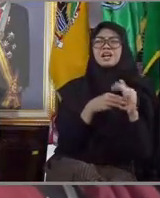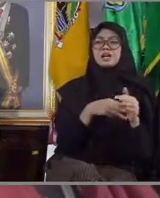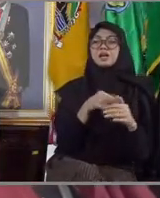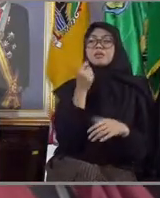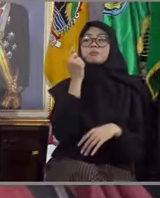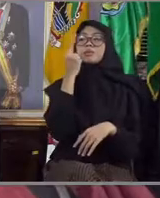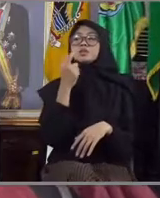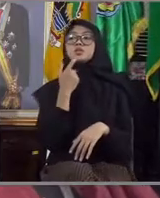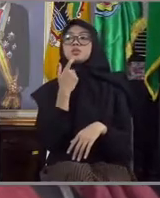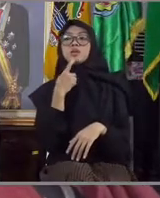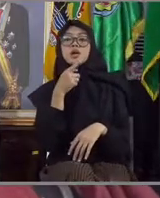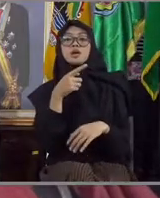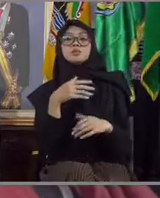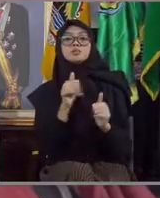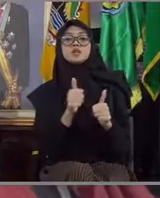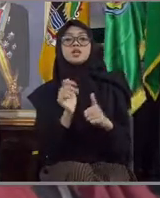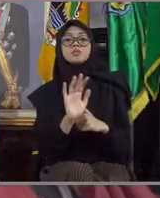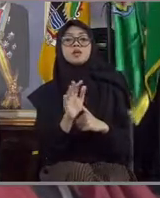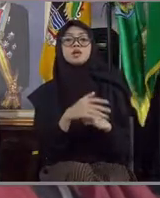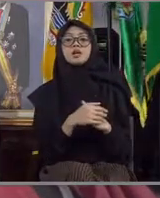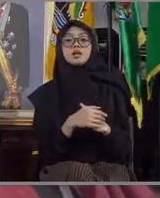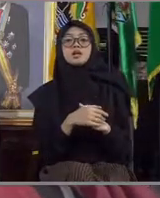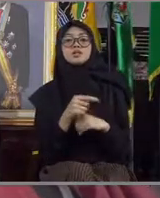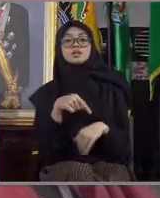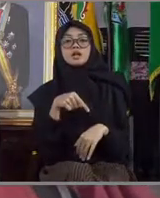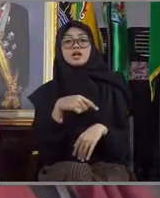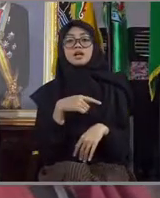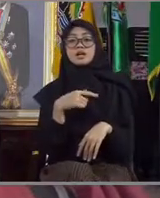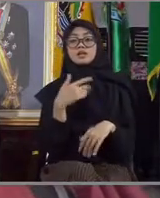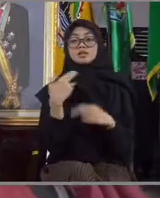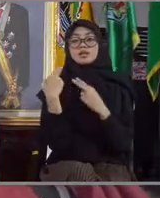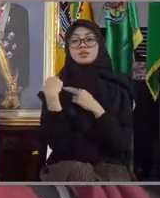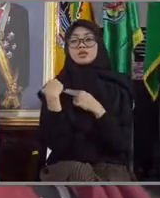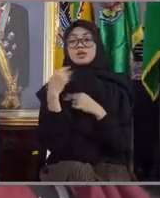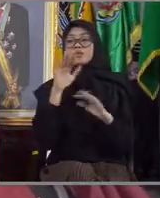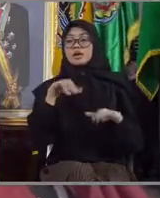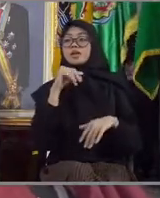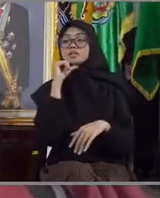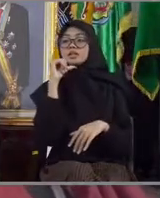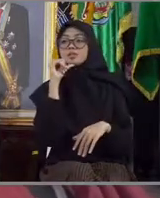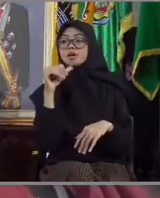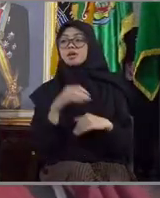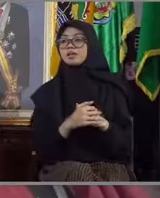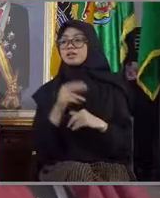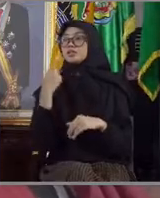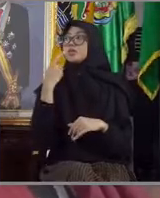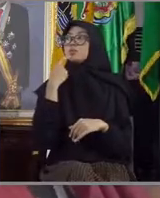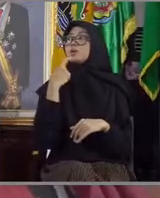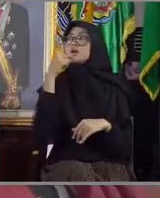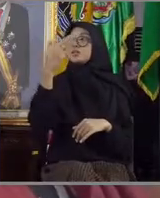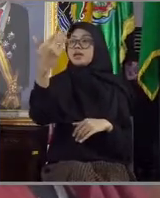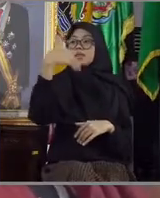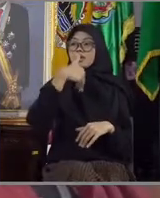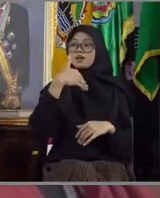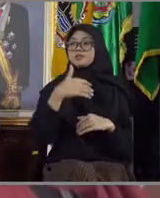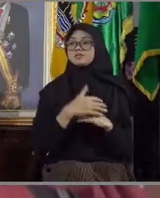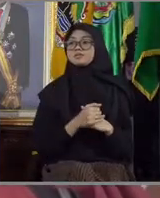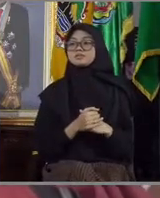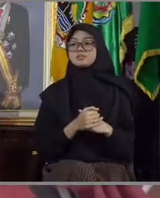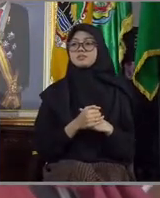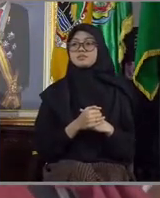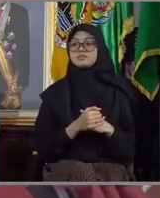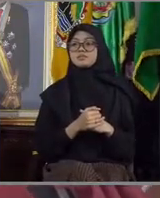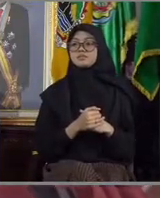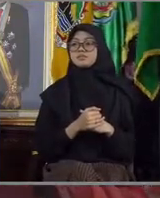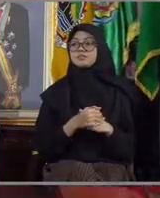kamu lakukan, siap enggak? Siap. Nah, sekarang yang ngurusi anak siapa? Nah, kamu ke sini. Kamu apa kasih